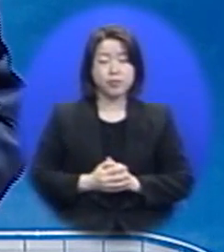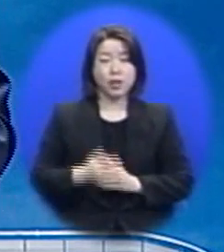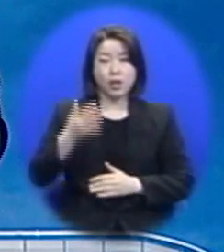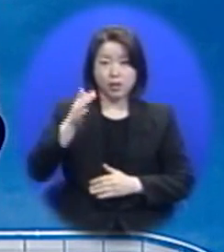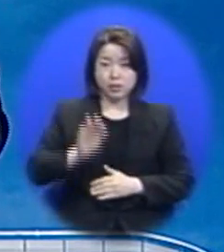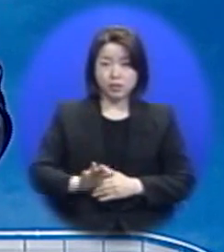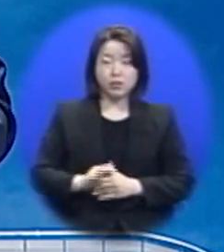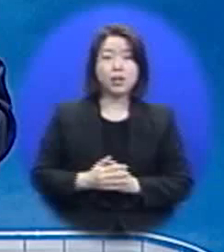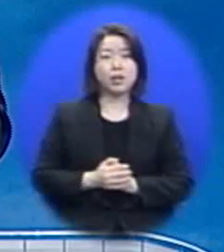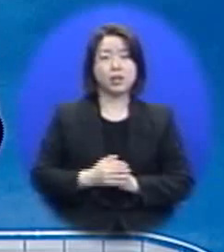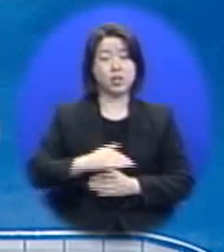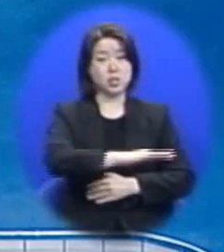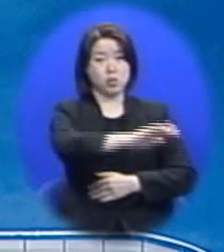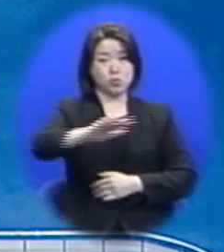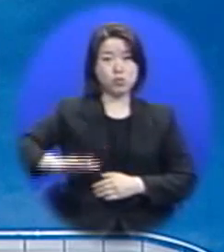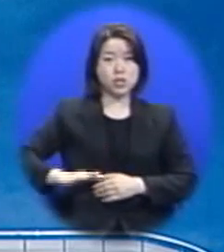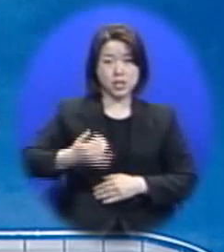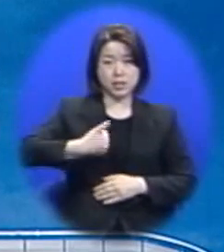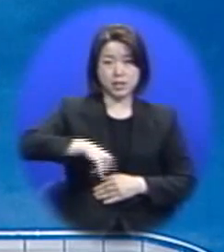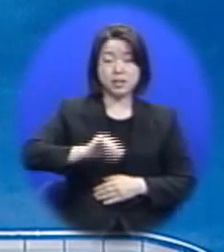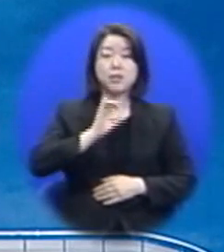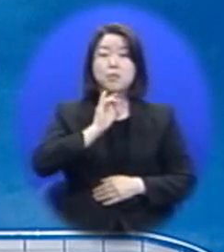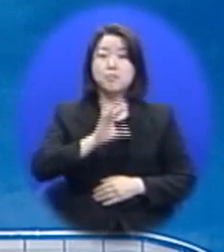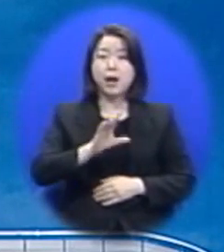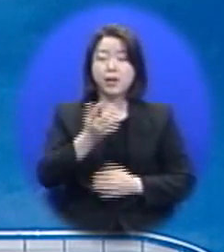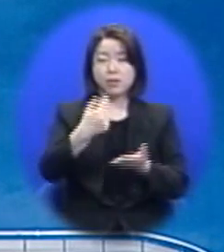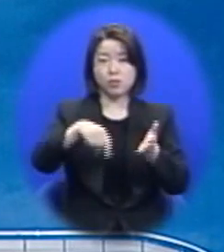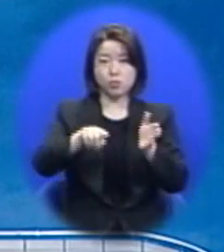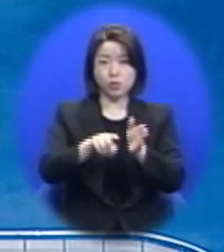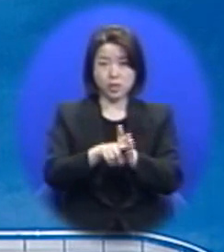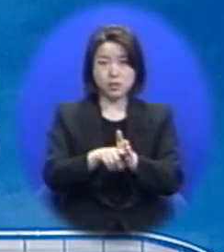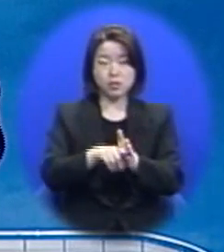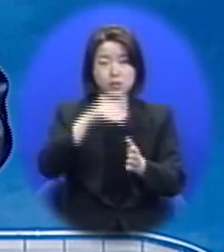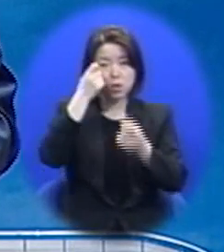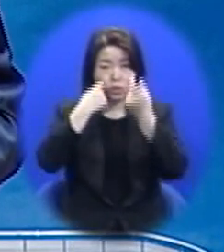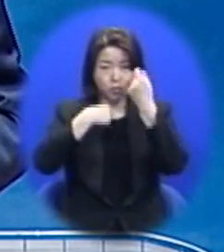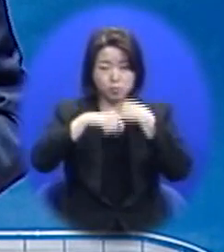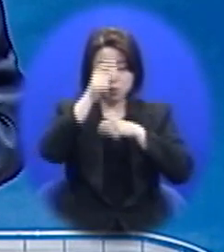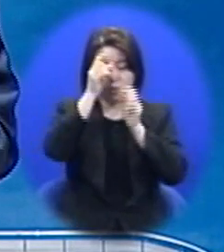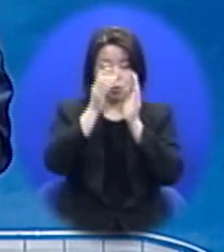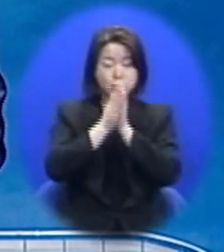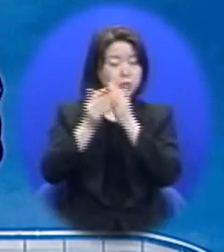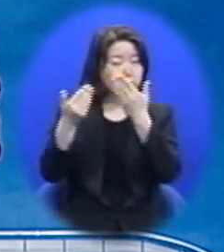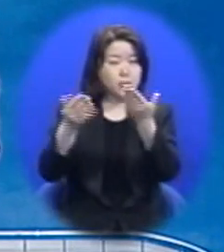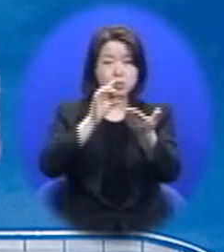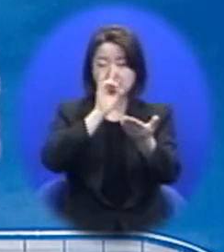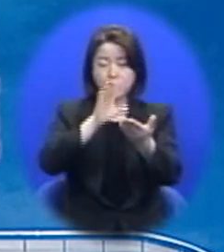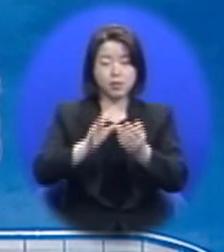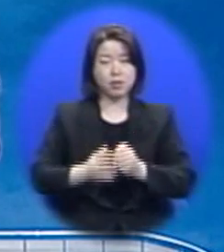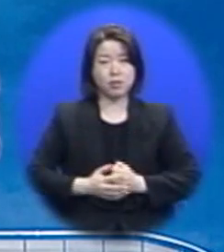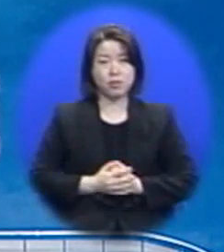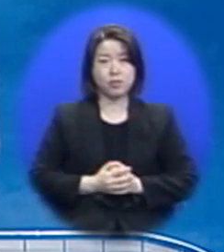그러나 우리가 우리의 자녀들만 위해서 눈물로 기도해서는 안 됩니다.